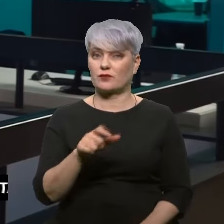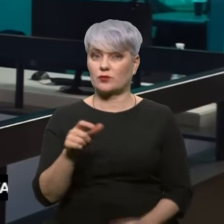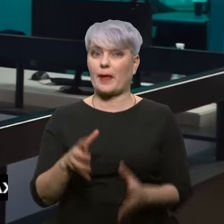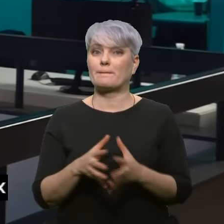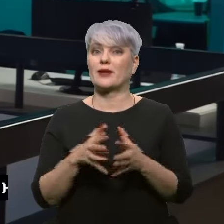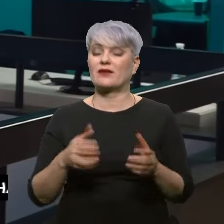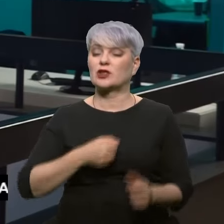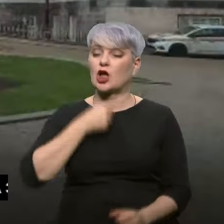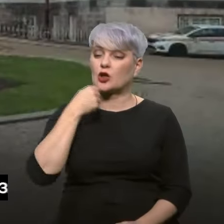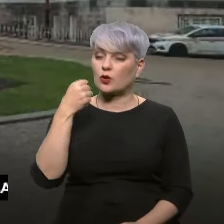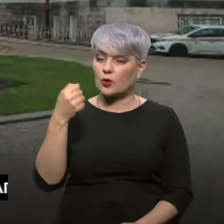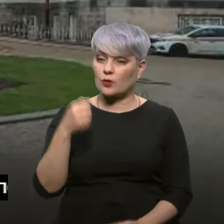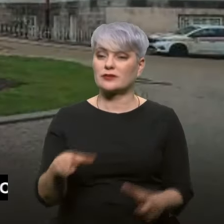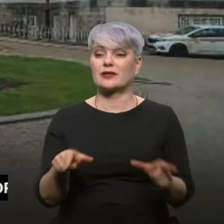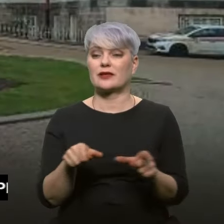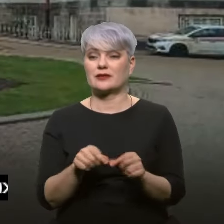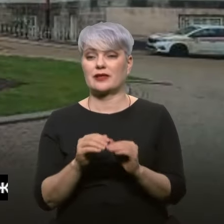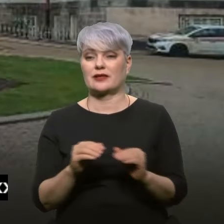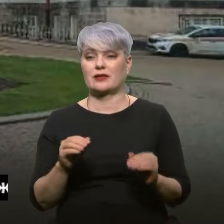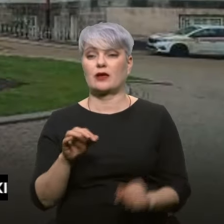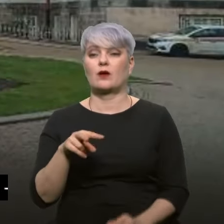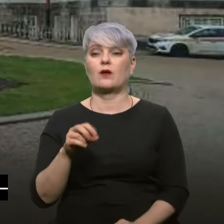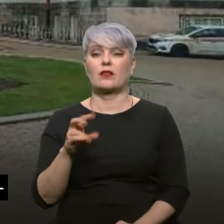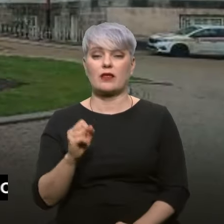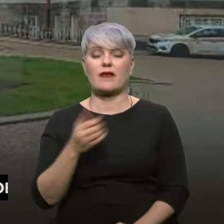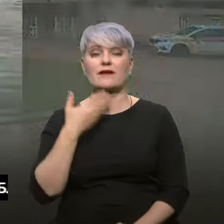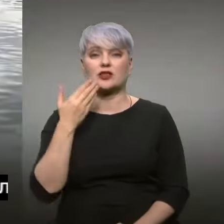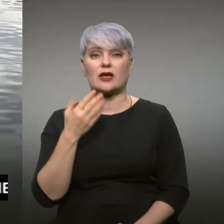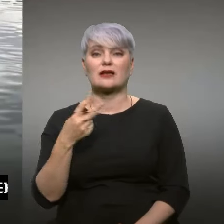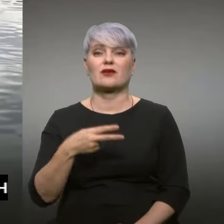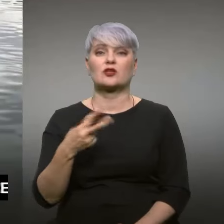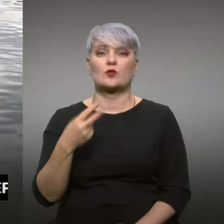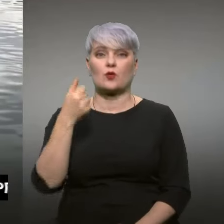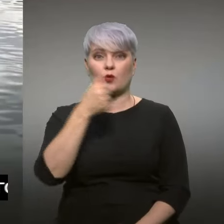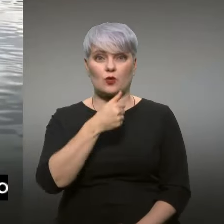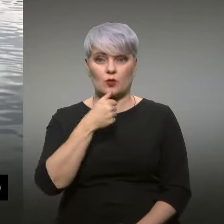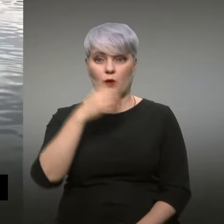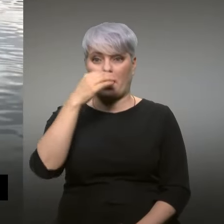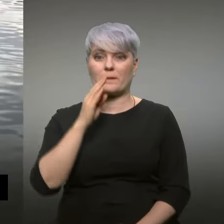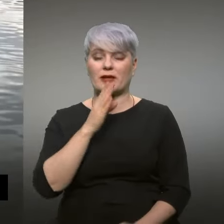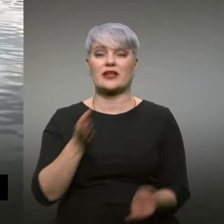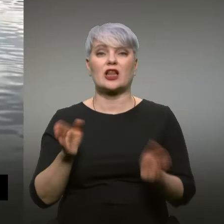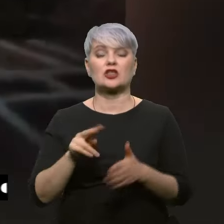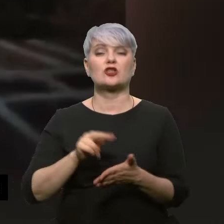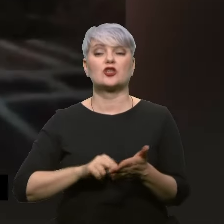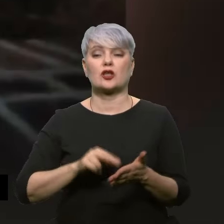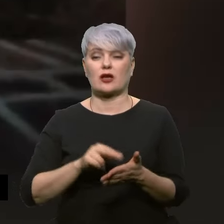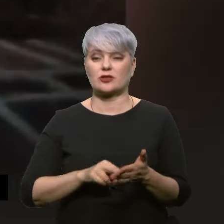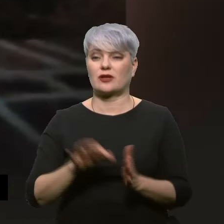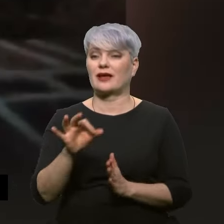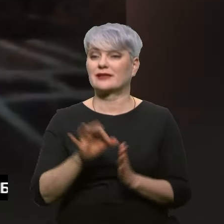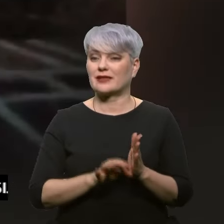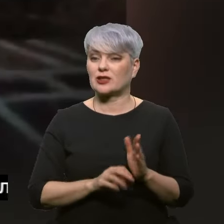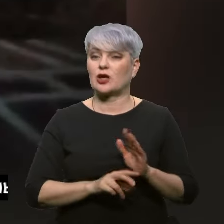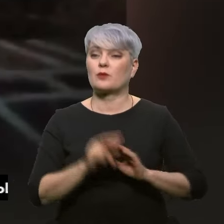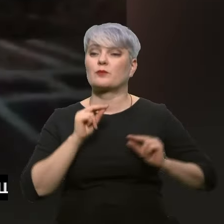переважно дорослі із дітьми. Олена Артеменко у Чехії з лютого 22-го року. Батьки лишились на рідній Черкащині. Каже, одразу